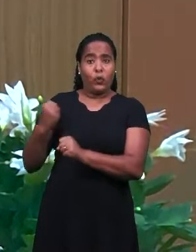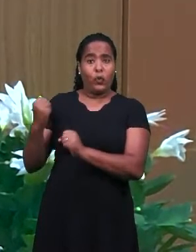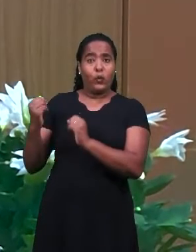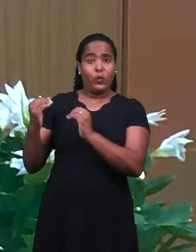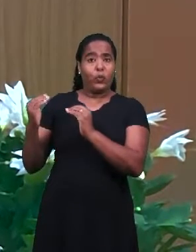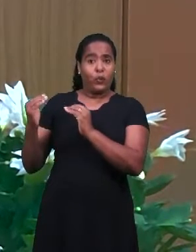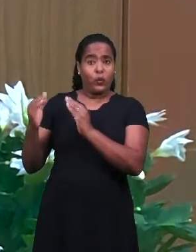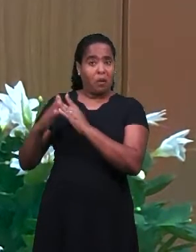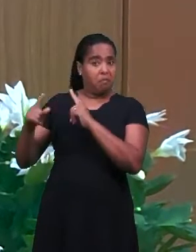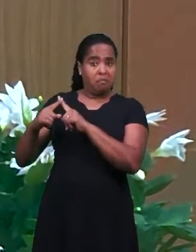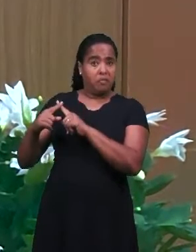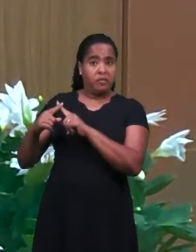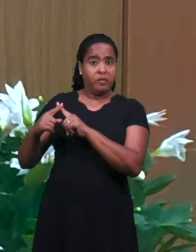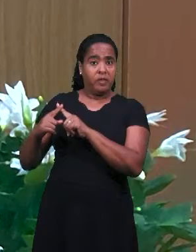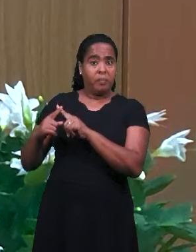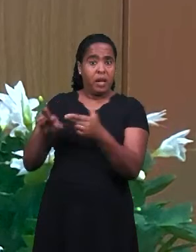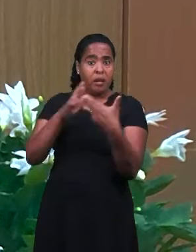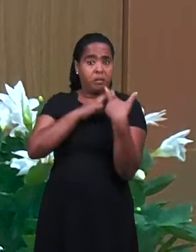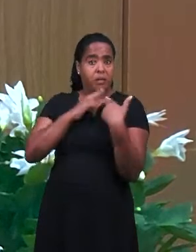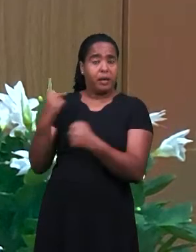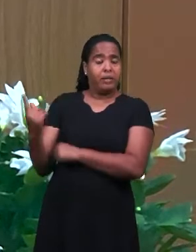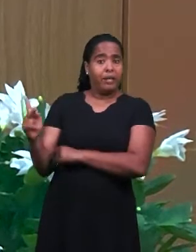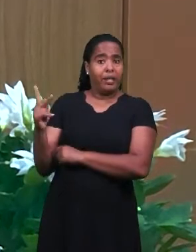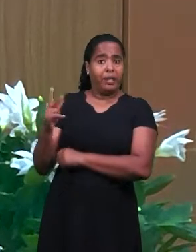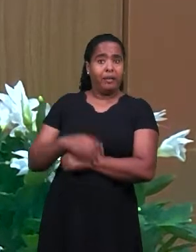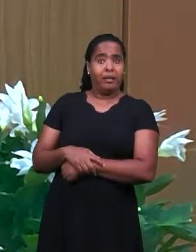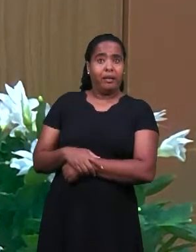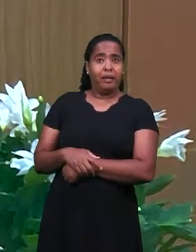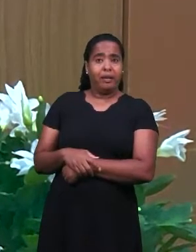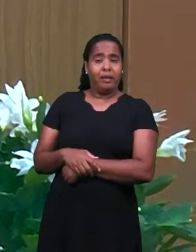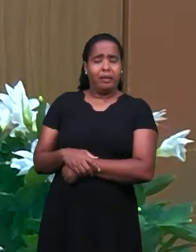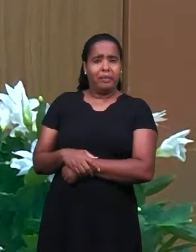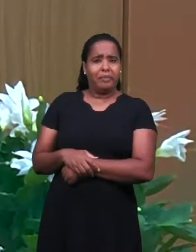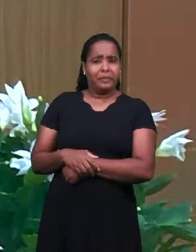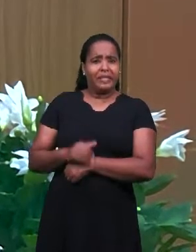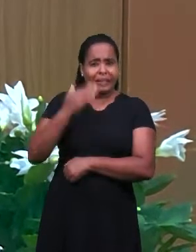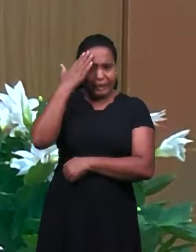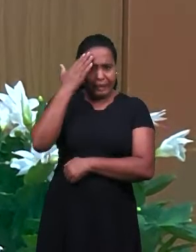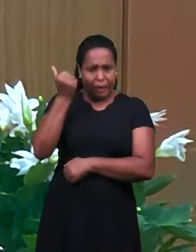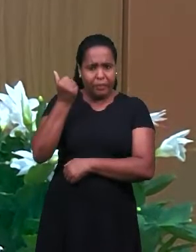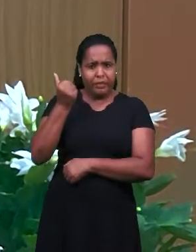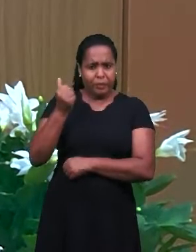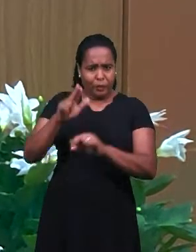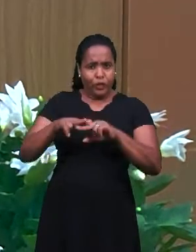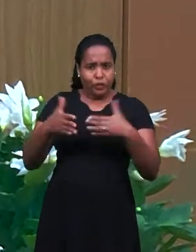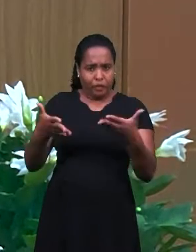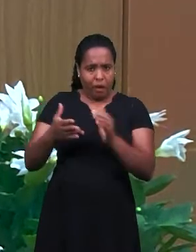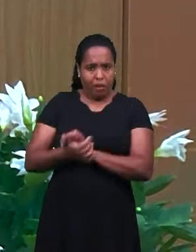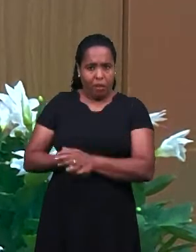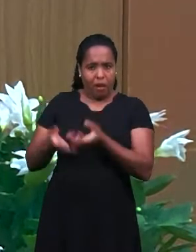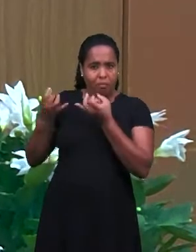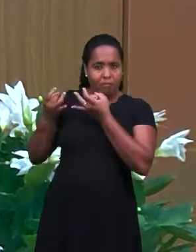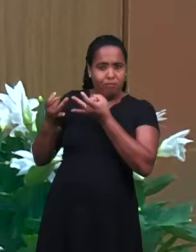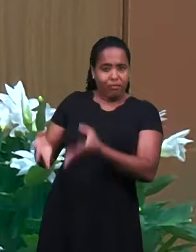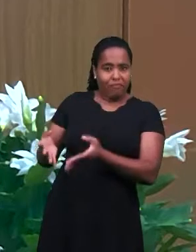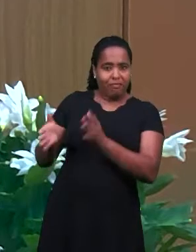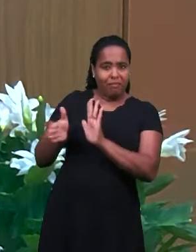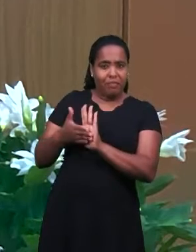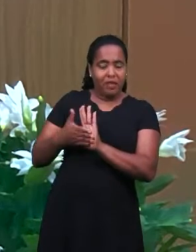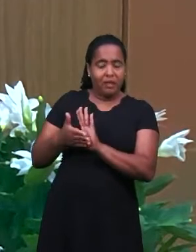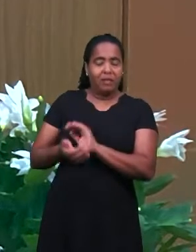восстановления храма, то, что было его функция. И знаете, почему он вышел из проекта?